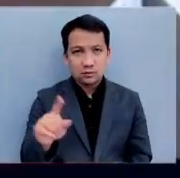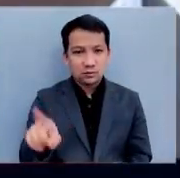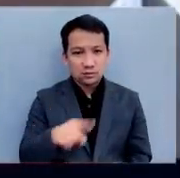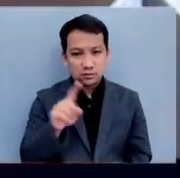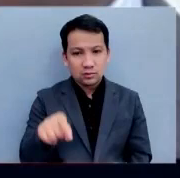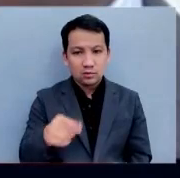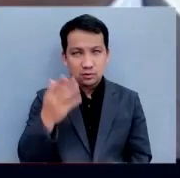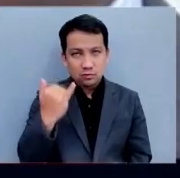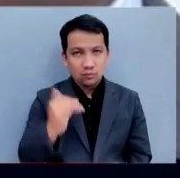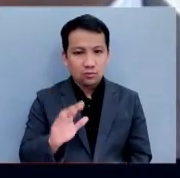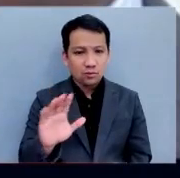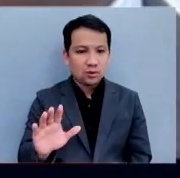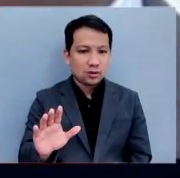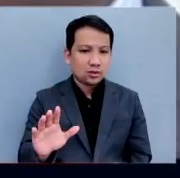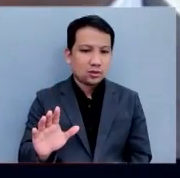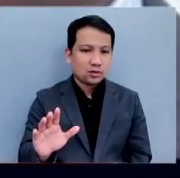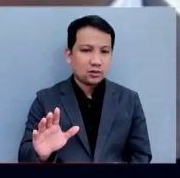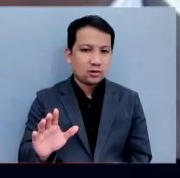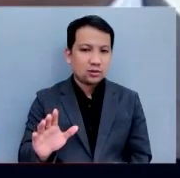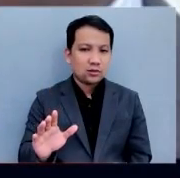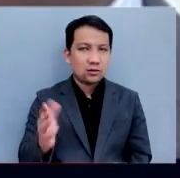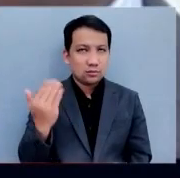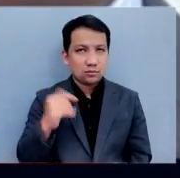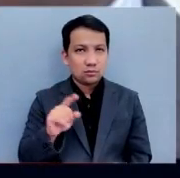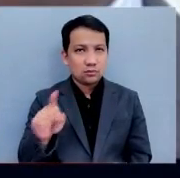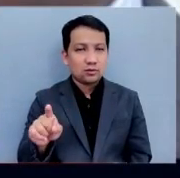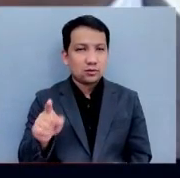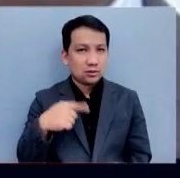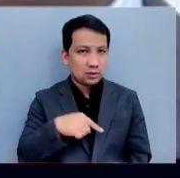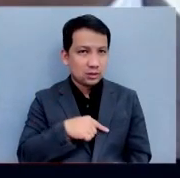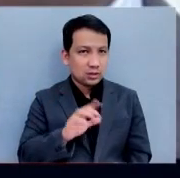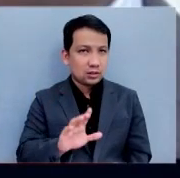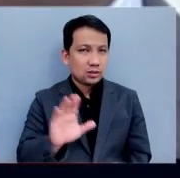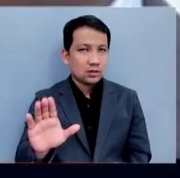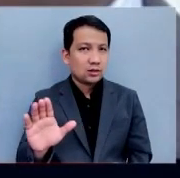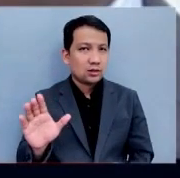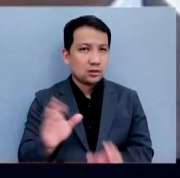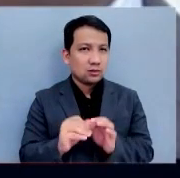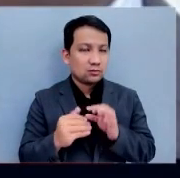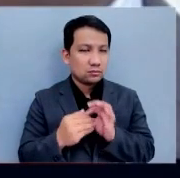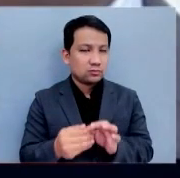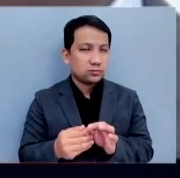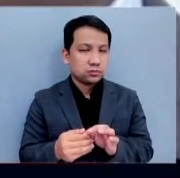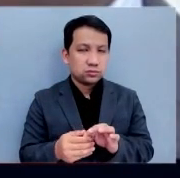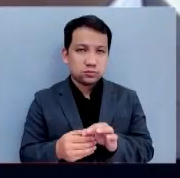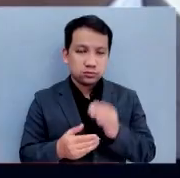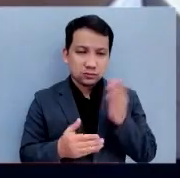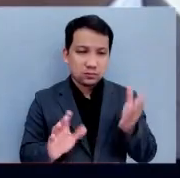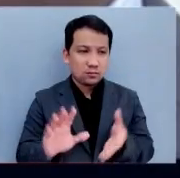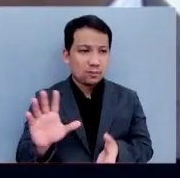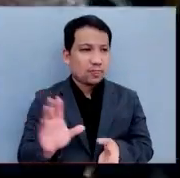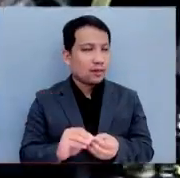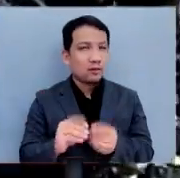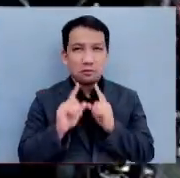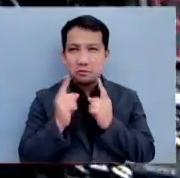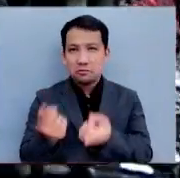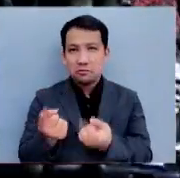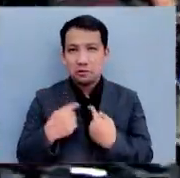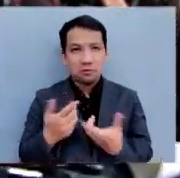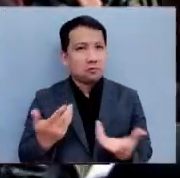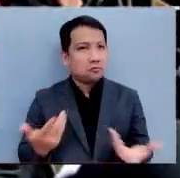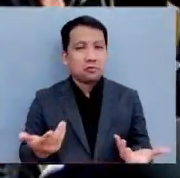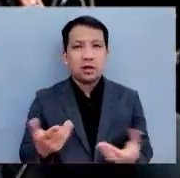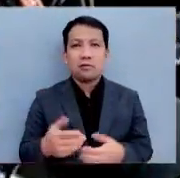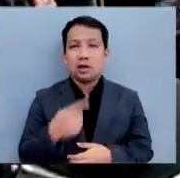bakit sila nandun pa rin. They are keeping custody of them, they are detaining them. Wala akong makasagot sa akin.